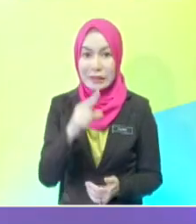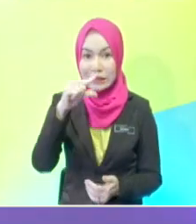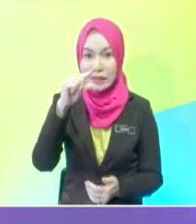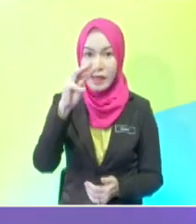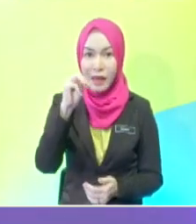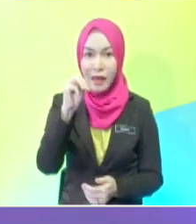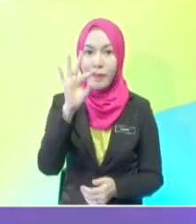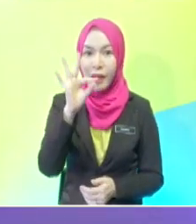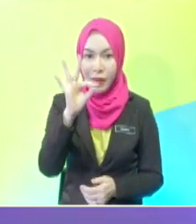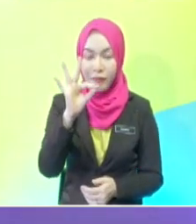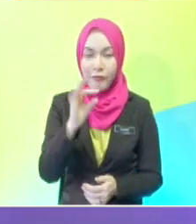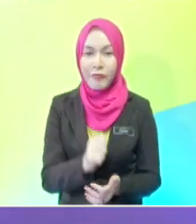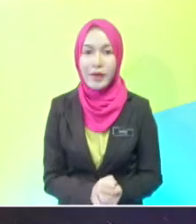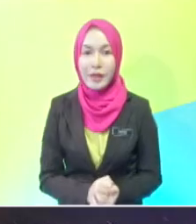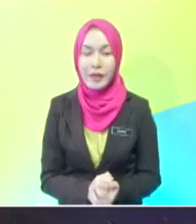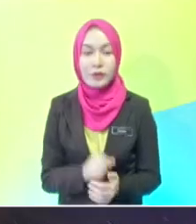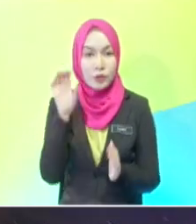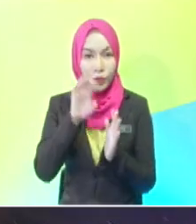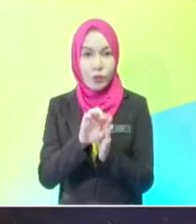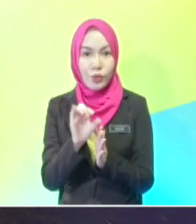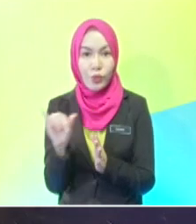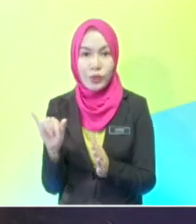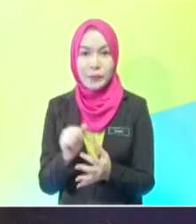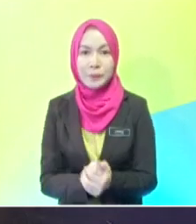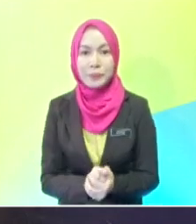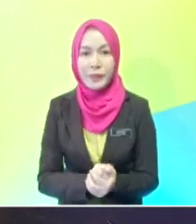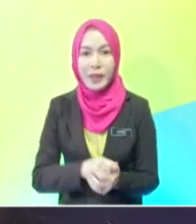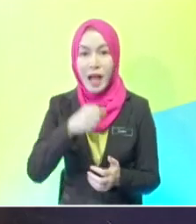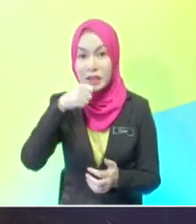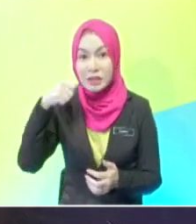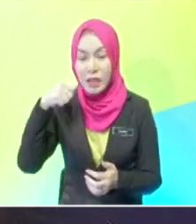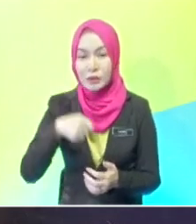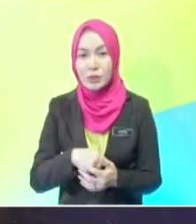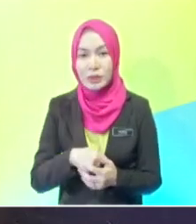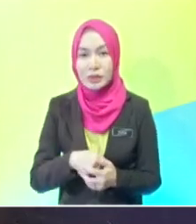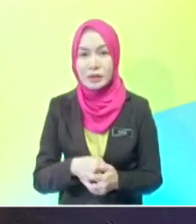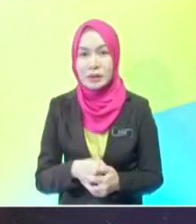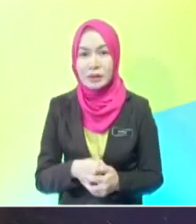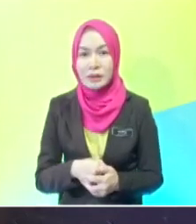sebagai contoh ya jagung Oke jagung kita masukkan bakteri